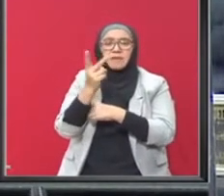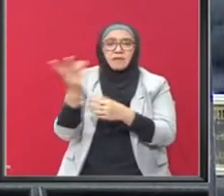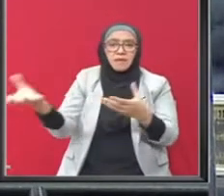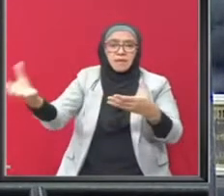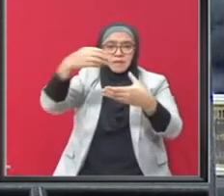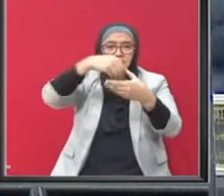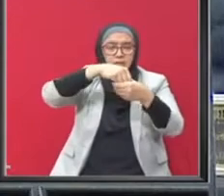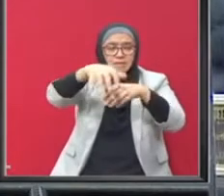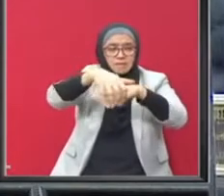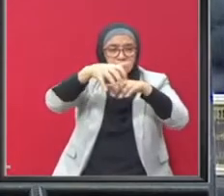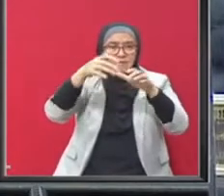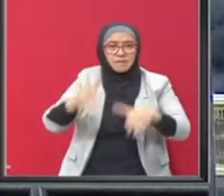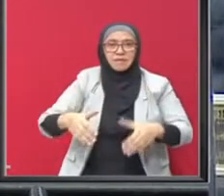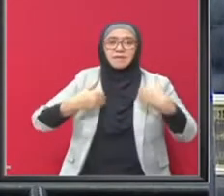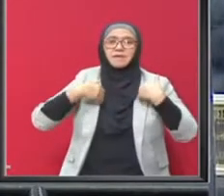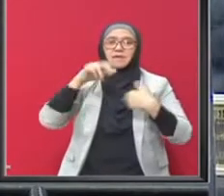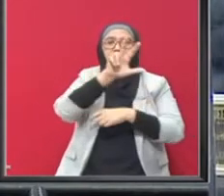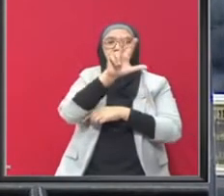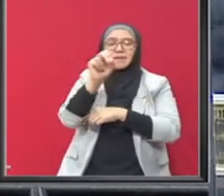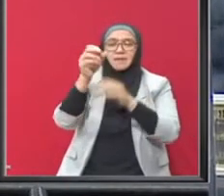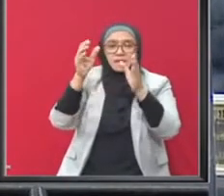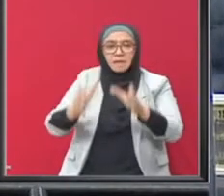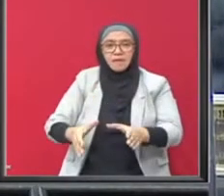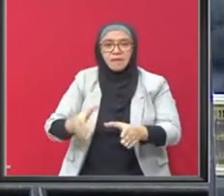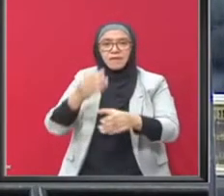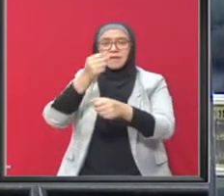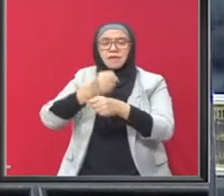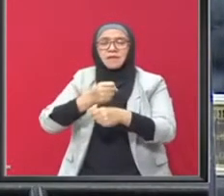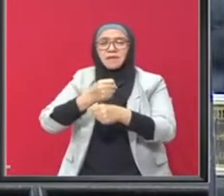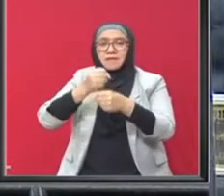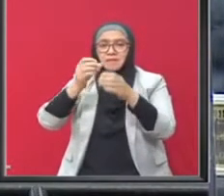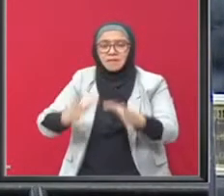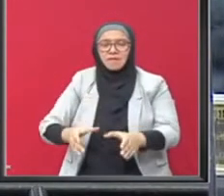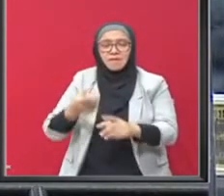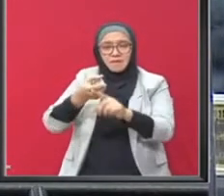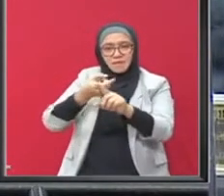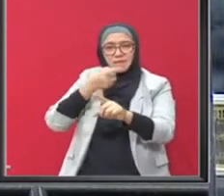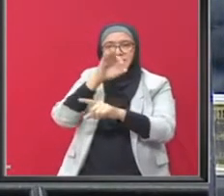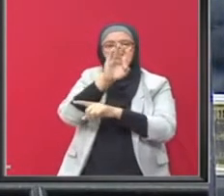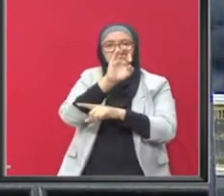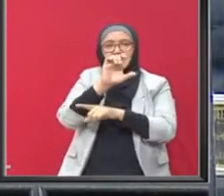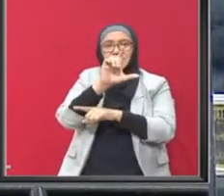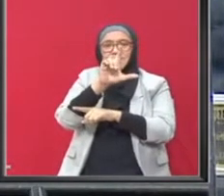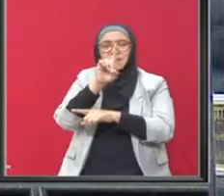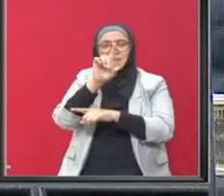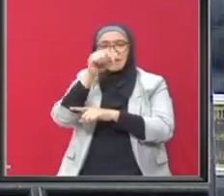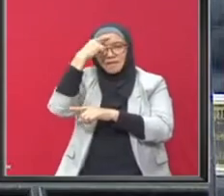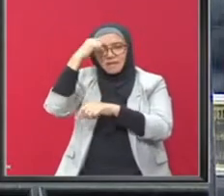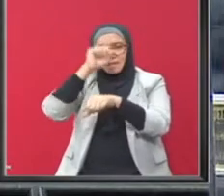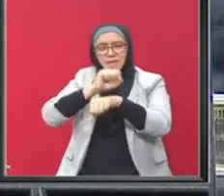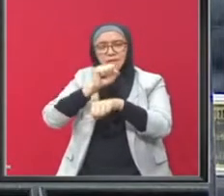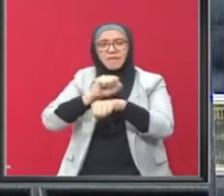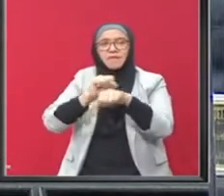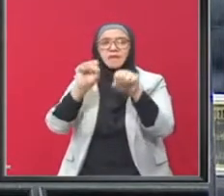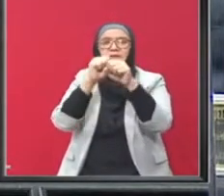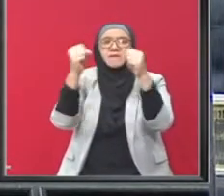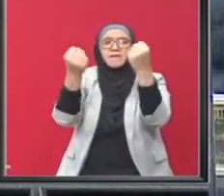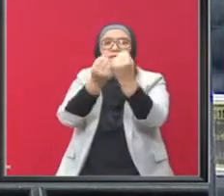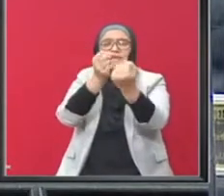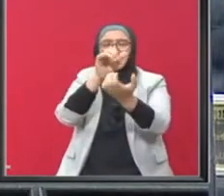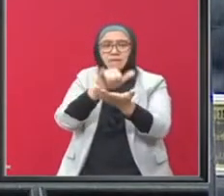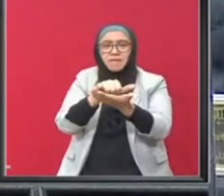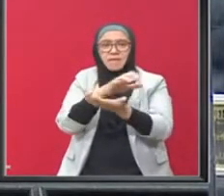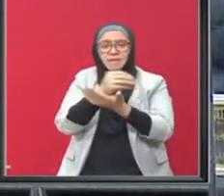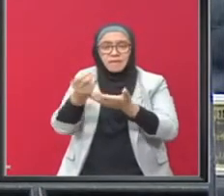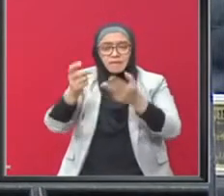kira-kira 30 orang warga pada yang diambil bekerja dengan sarkady aksen jadi salah ajaran kajian pasaran merupakan salah satu